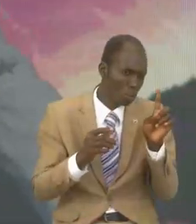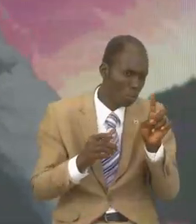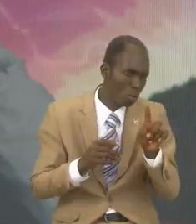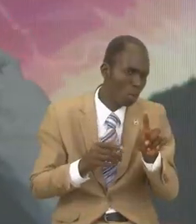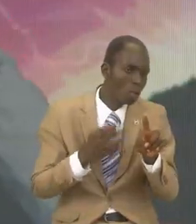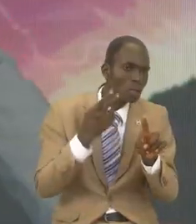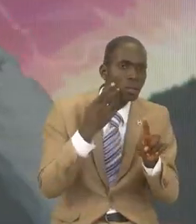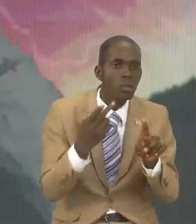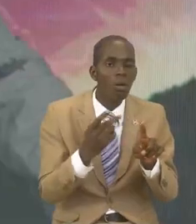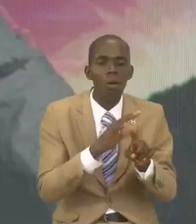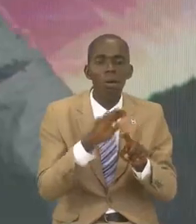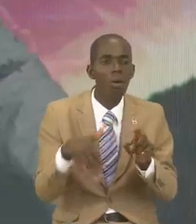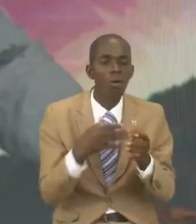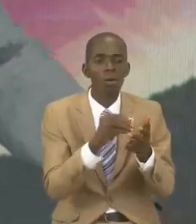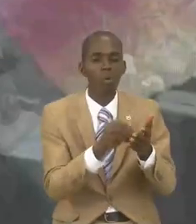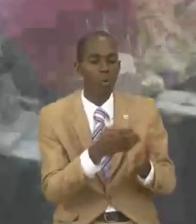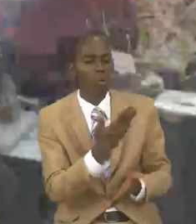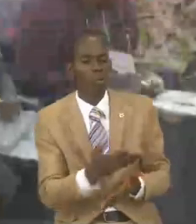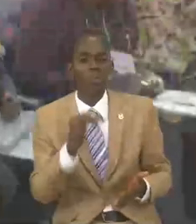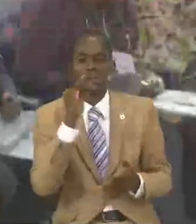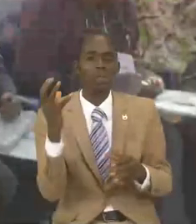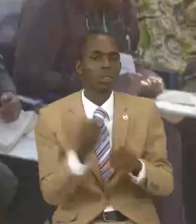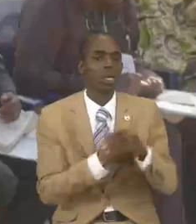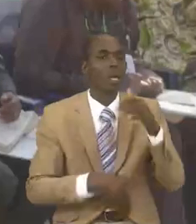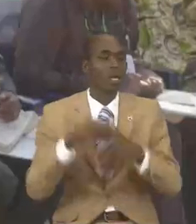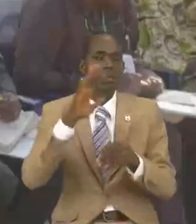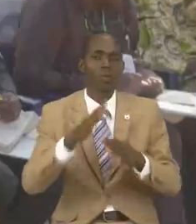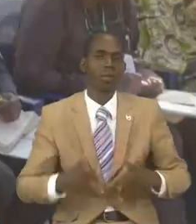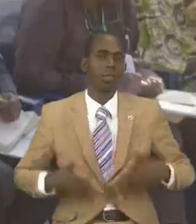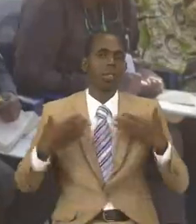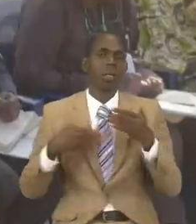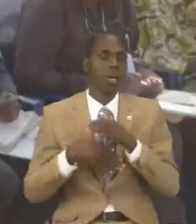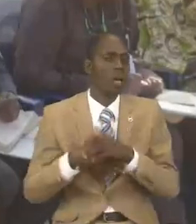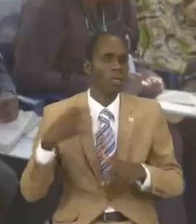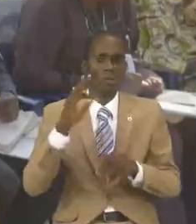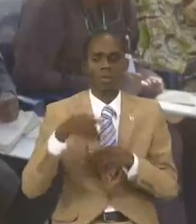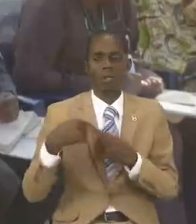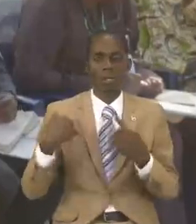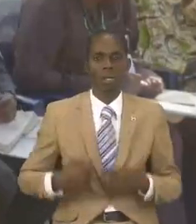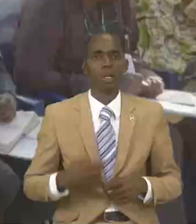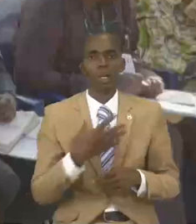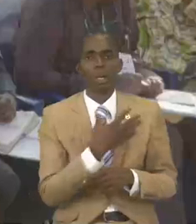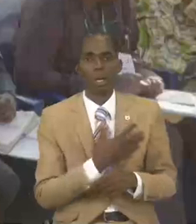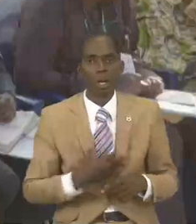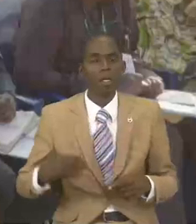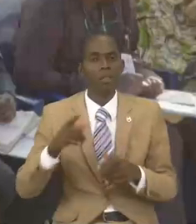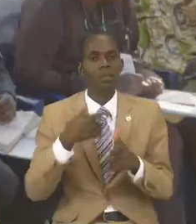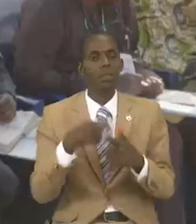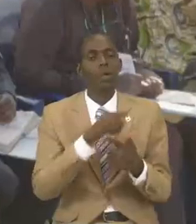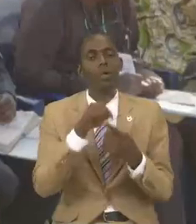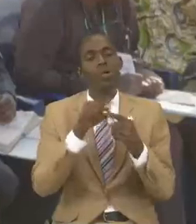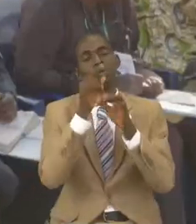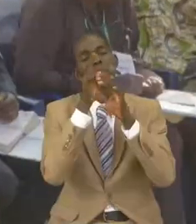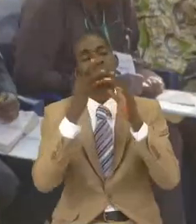vérifier. Tous ces biens seront partis de ta vie, hors de ton cœur. Alors quand la trompette